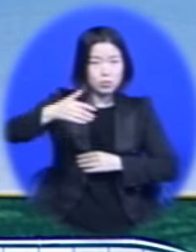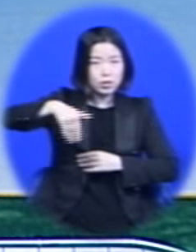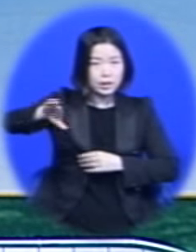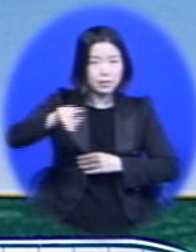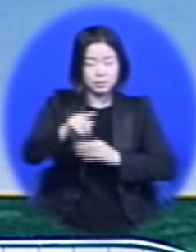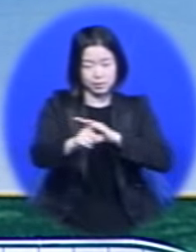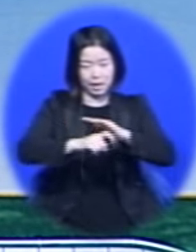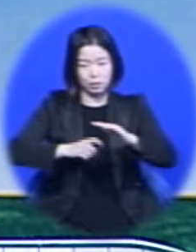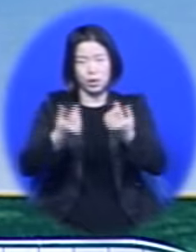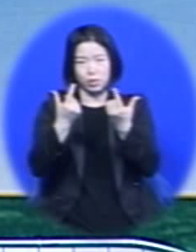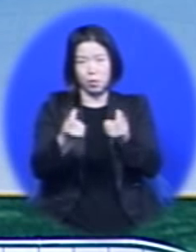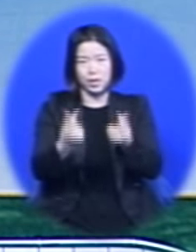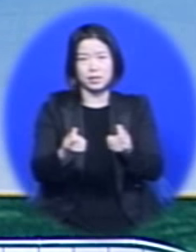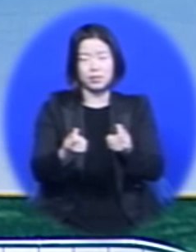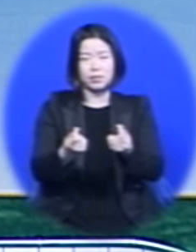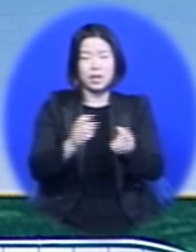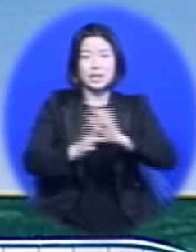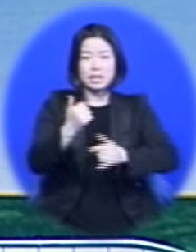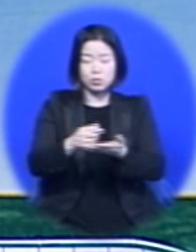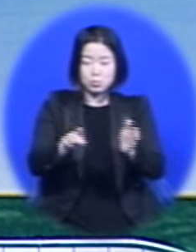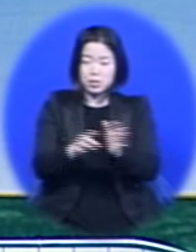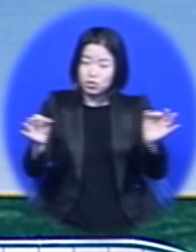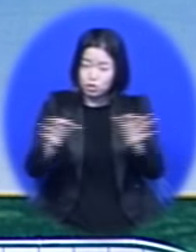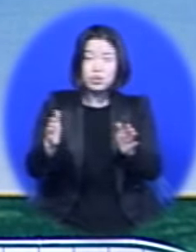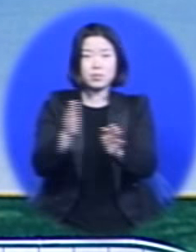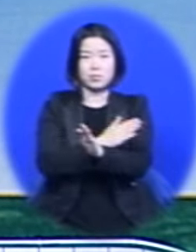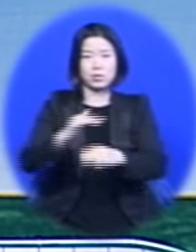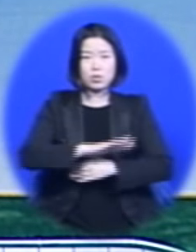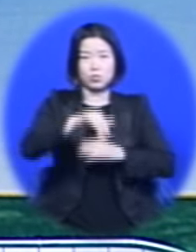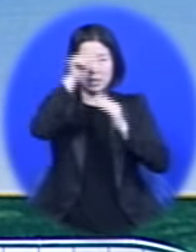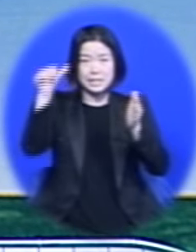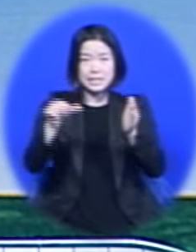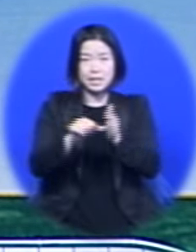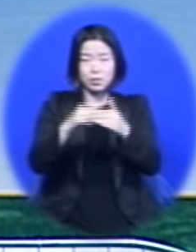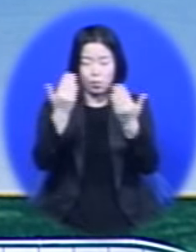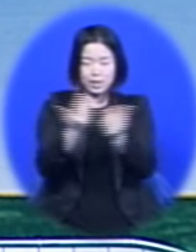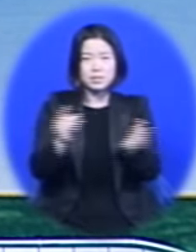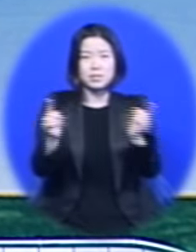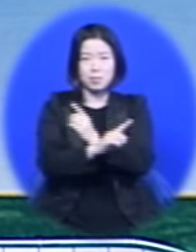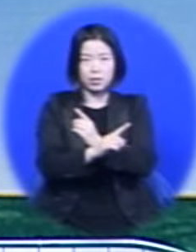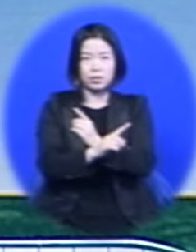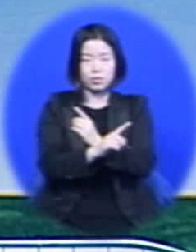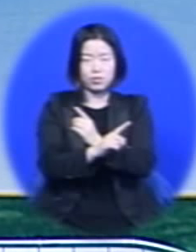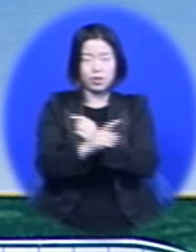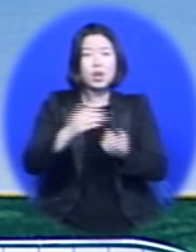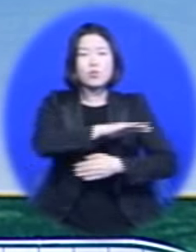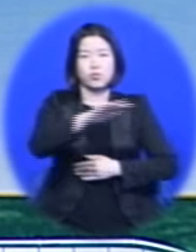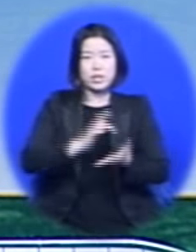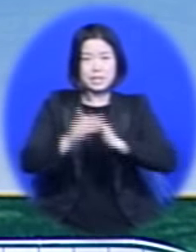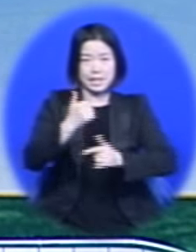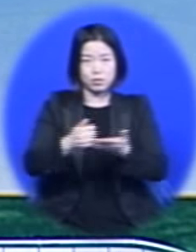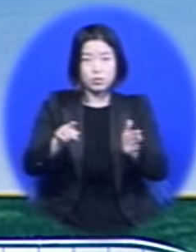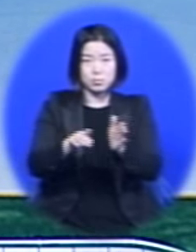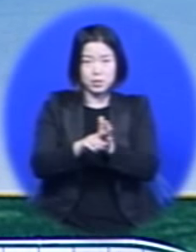강도와 똑같습니다. 예수를 믿는 순간부터 우리 인생은 완전히 바뀝니다. 우리는 예수 믿고